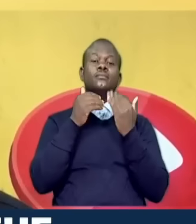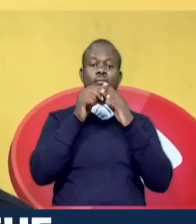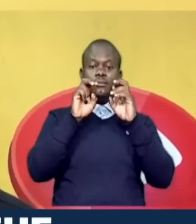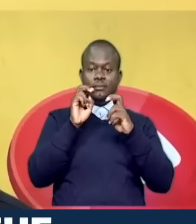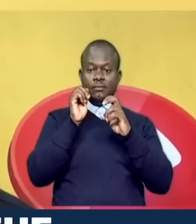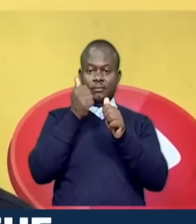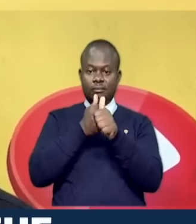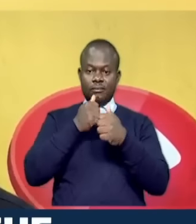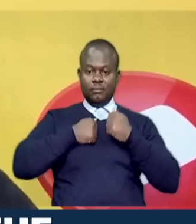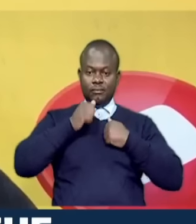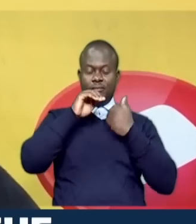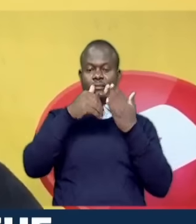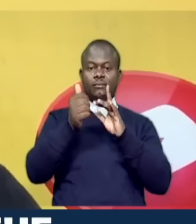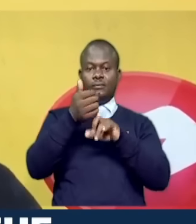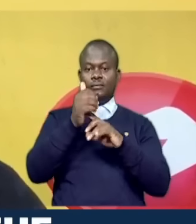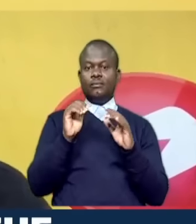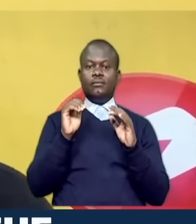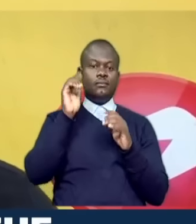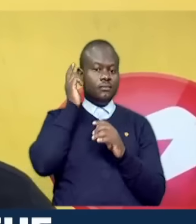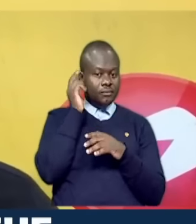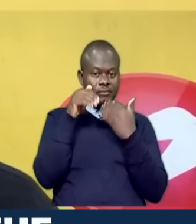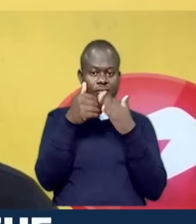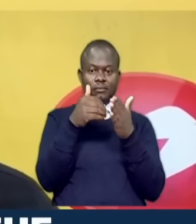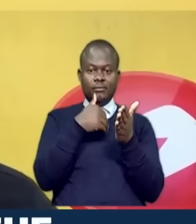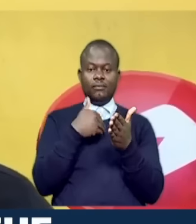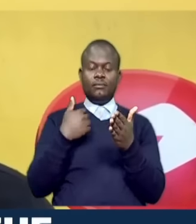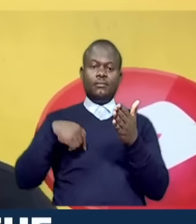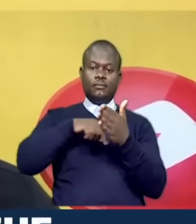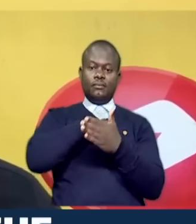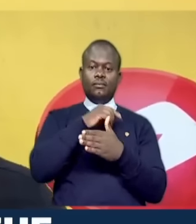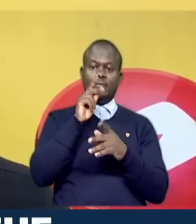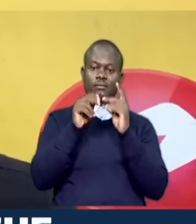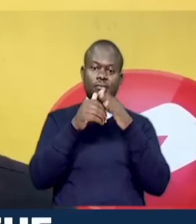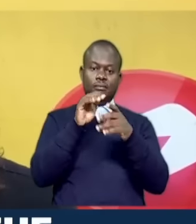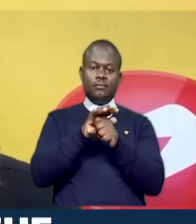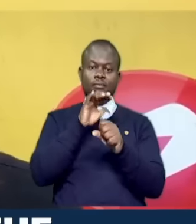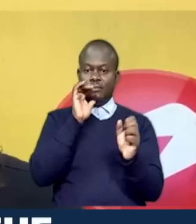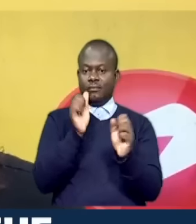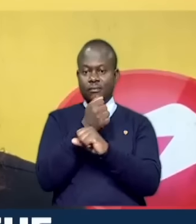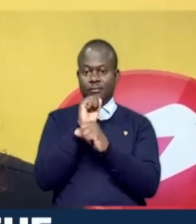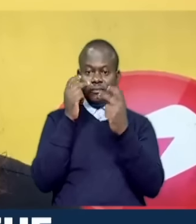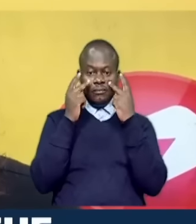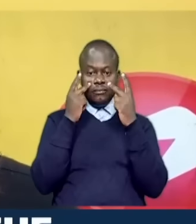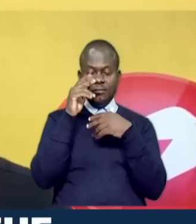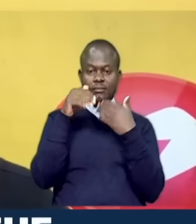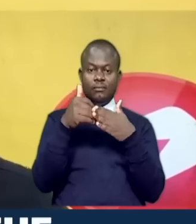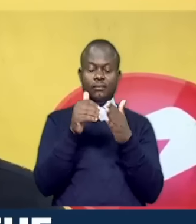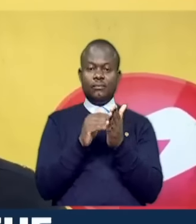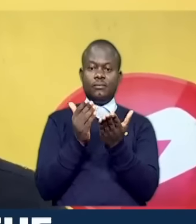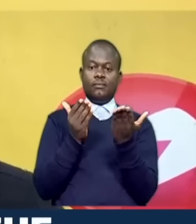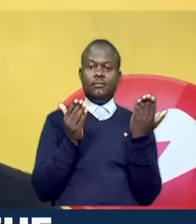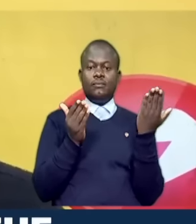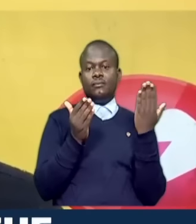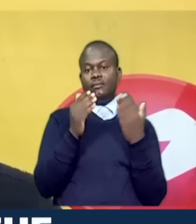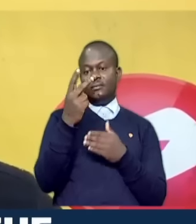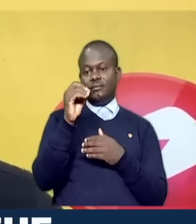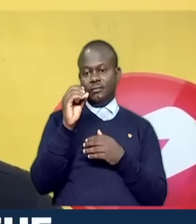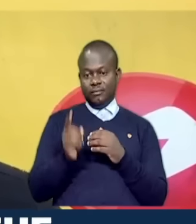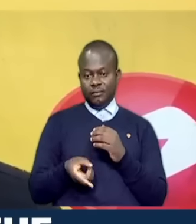muturarwanda yagerwaho na murandasi. Dufite n'igisubizo cyiza ku bantu benshi badashobora kubona amafaranga 2020. Icyo tugiye gukora